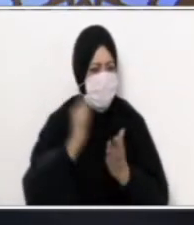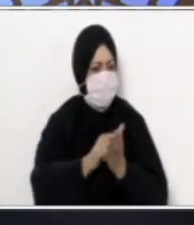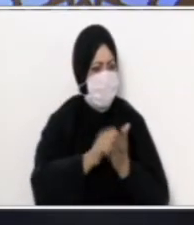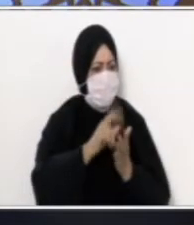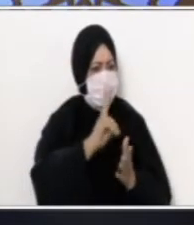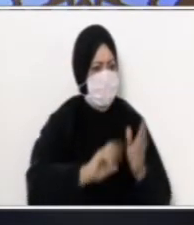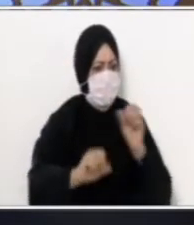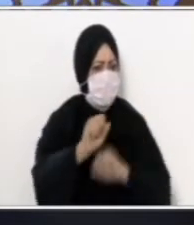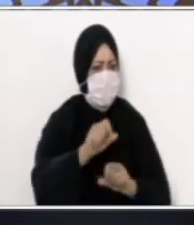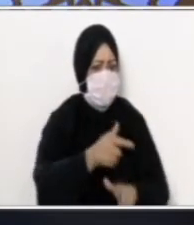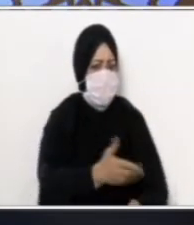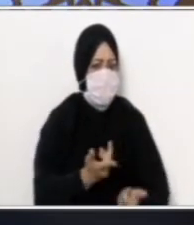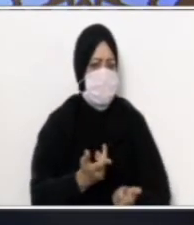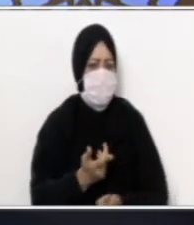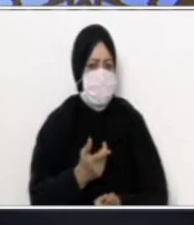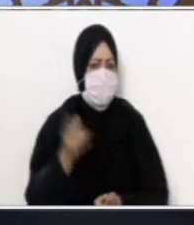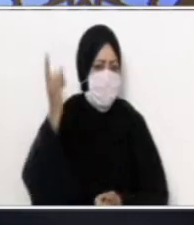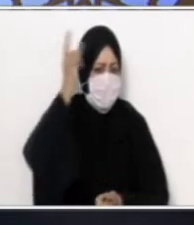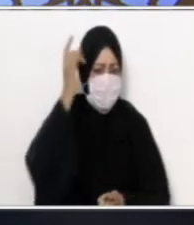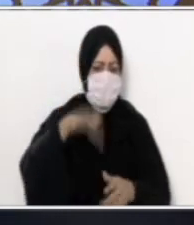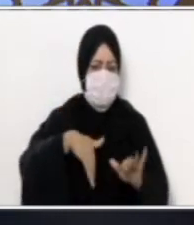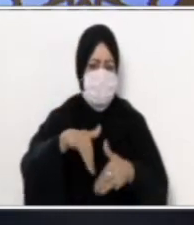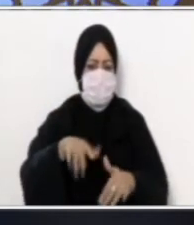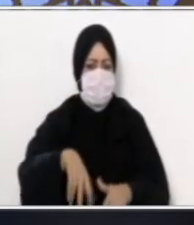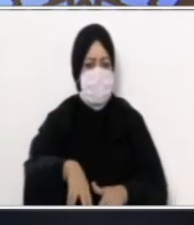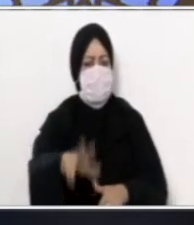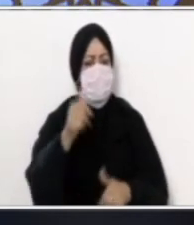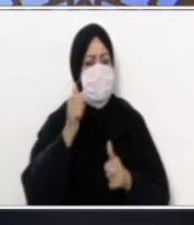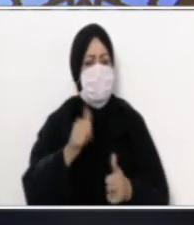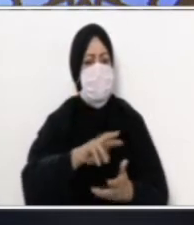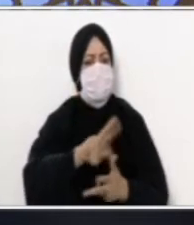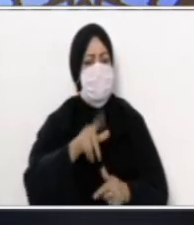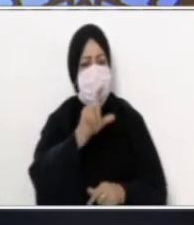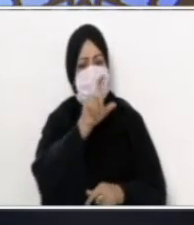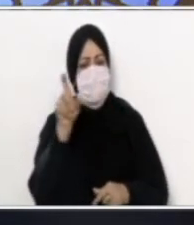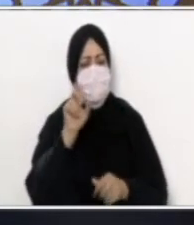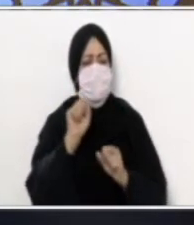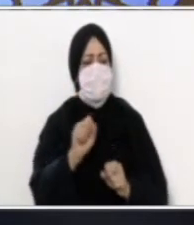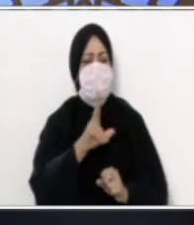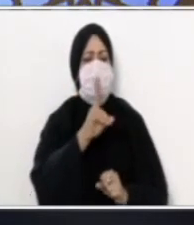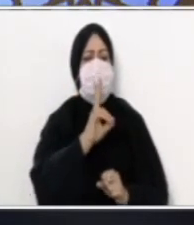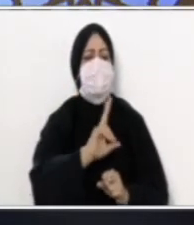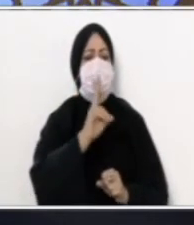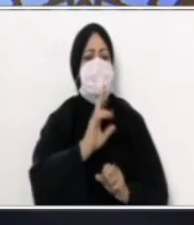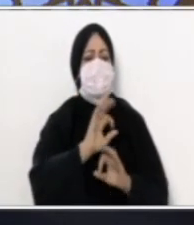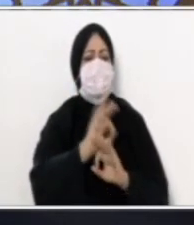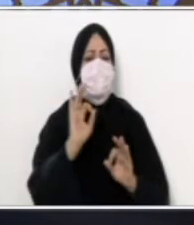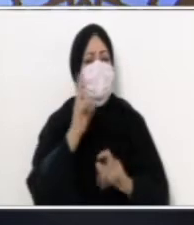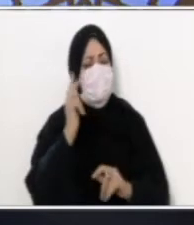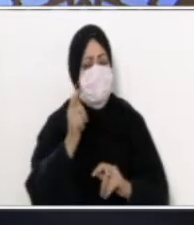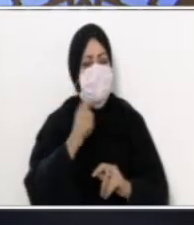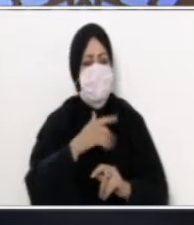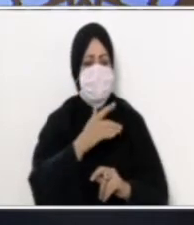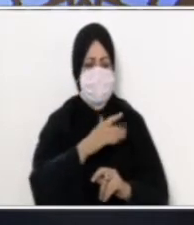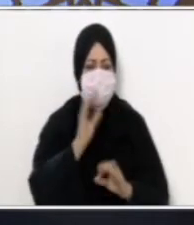مسلمة والمسلم الأصل فيه الطهارة. أم تنقول نجس؟ إذا بانت لك نجاسة ظاهرة في البيت ولا في الشارع فيه